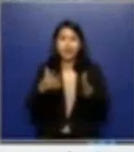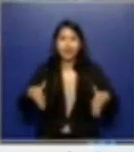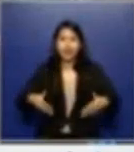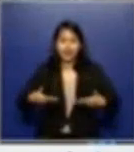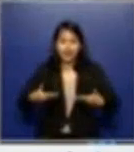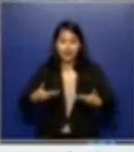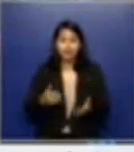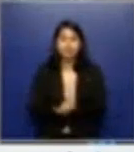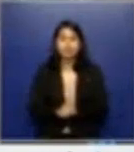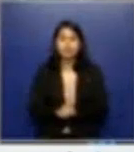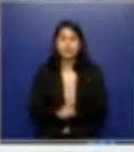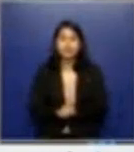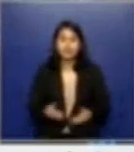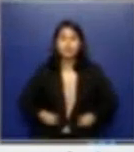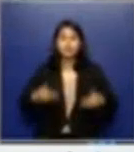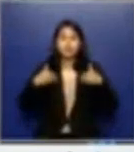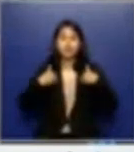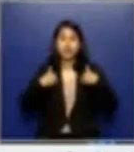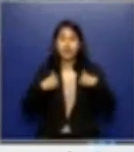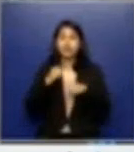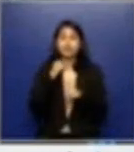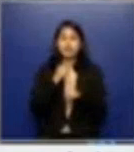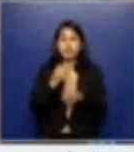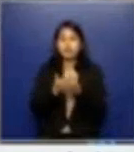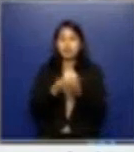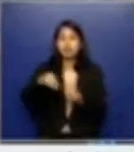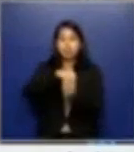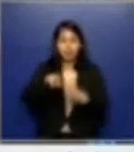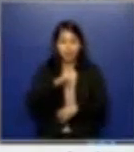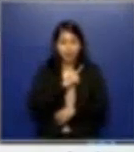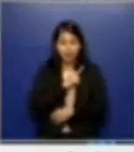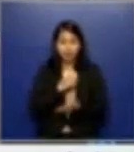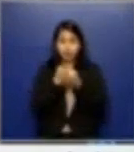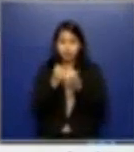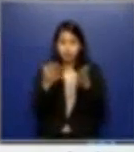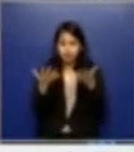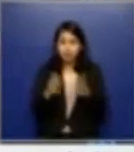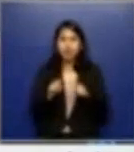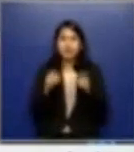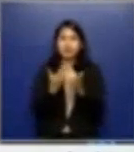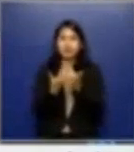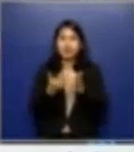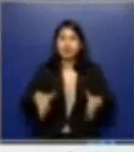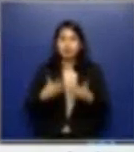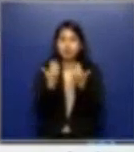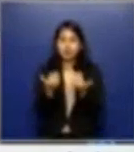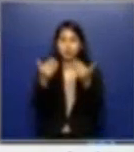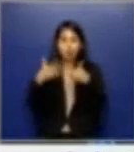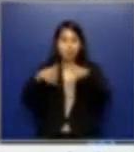ข้าสู่ชีวิตรายจ่ายเข้าสู่ปกติคุณจ่ายเองนะต่อไปนี้นะแต่รายรับโรงงานยังไม่เปิ